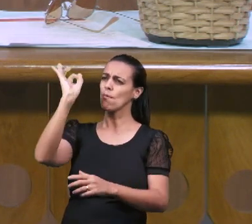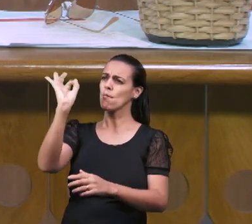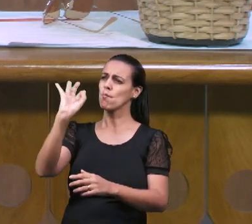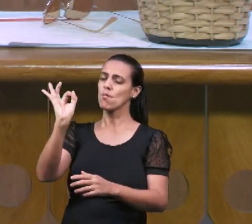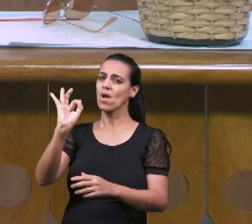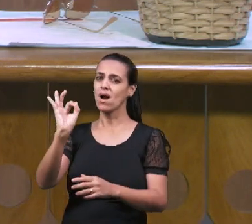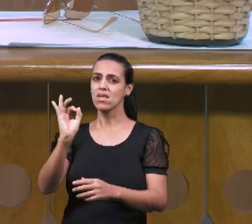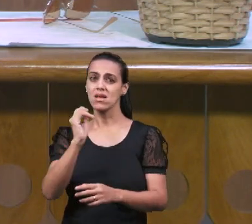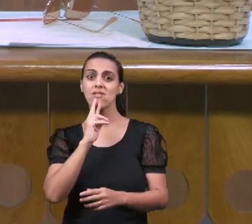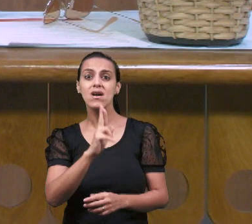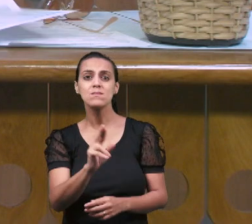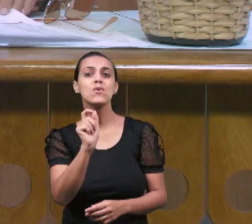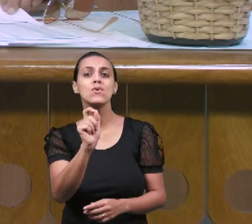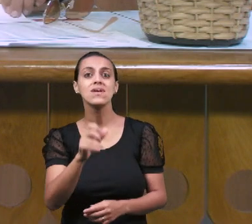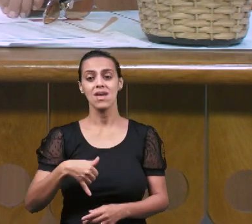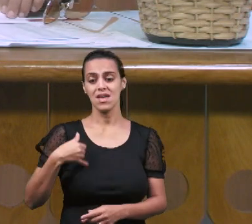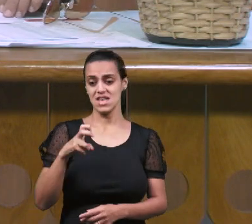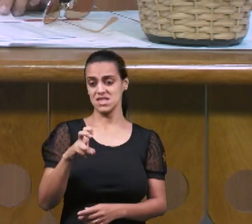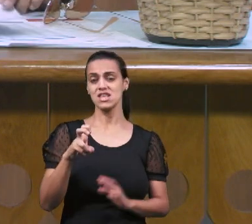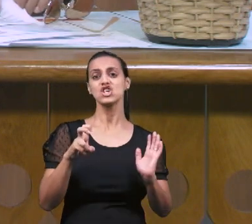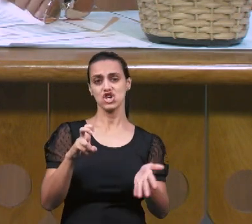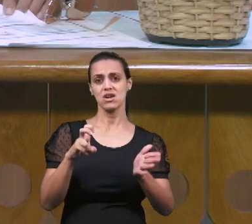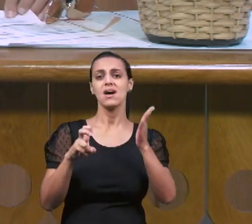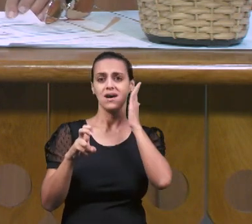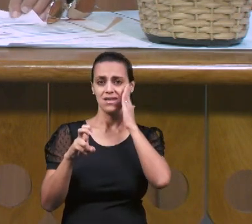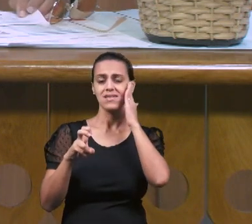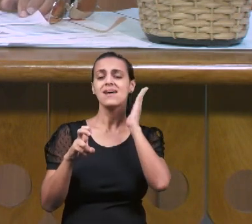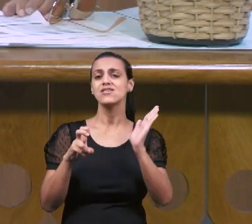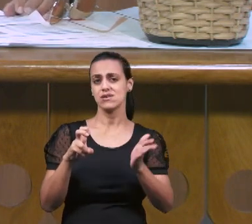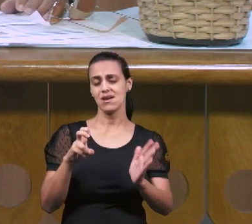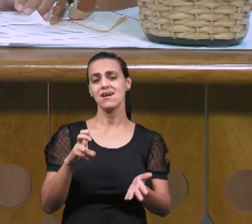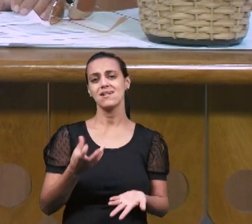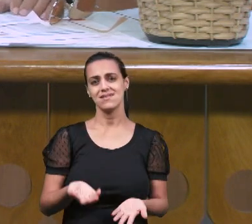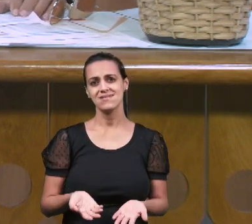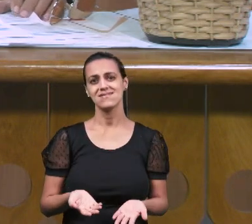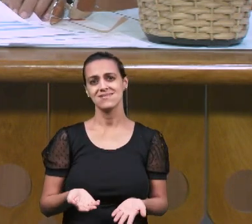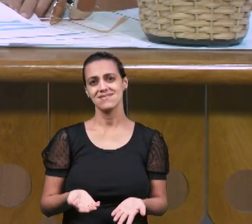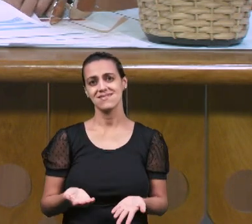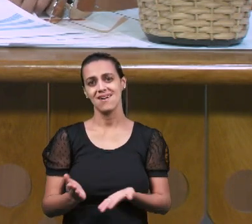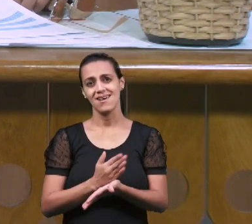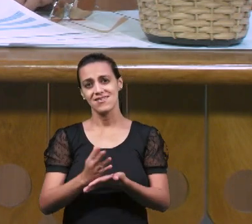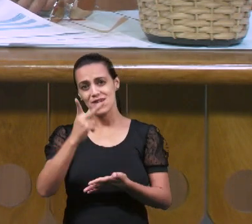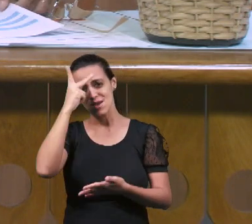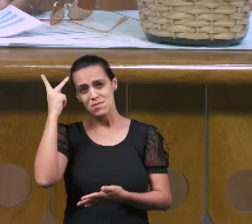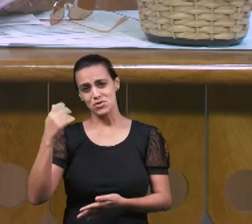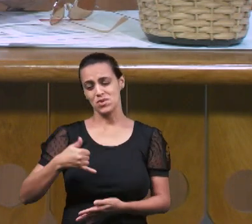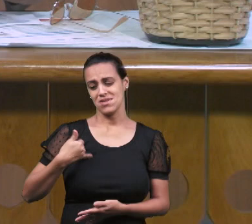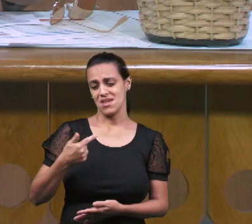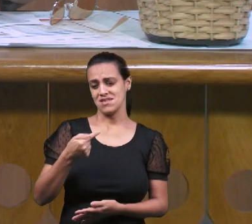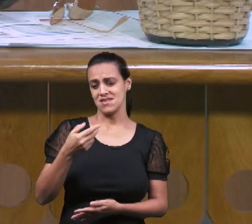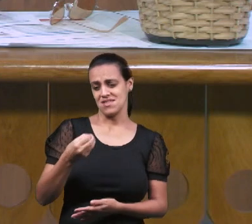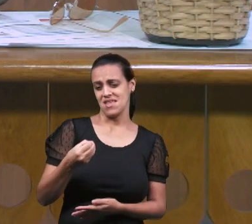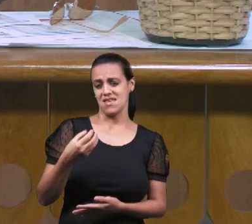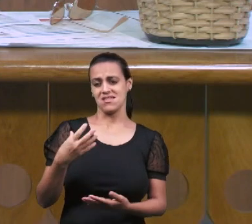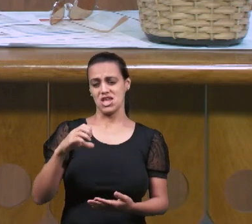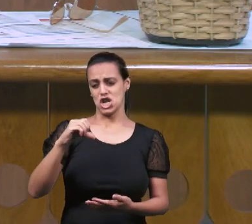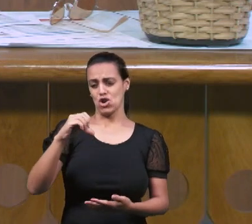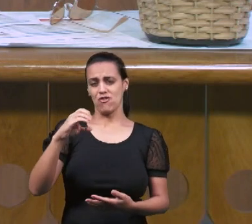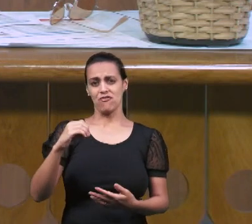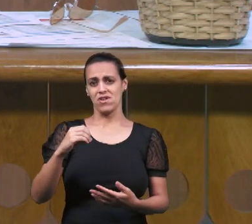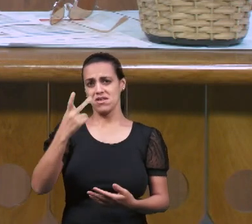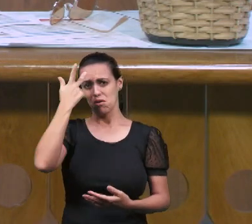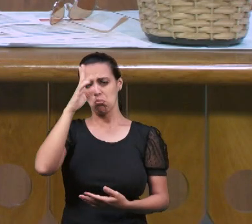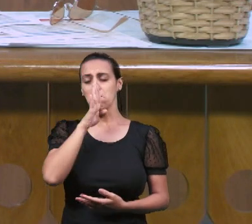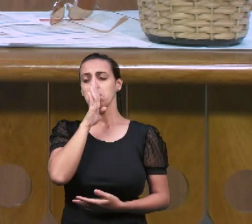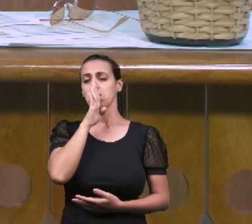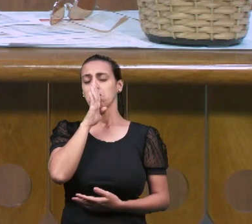Un enfant de 5 ans d'âge a la réponse, et un frère qui a 40, 70, 90 comme moi ne savent